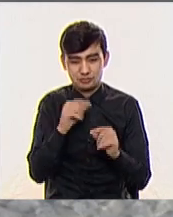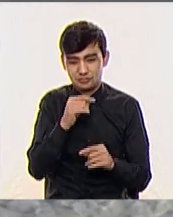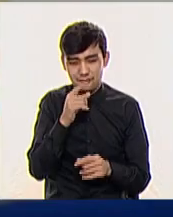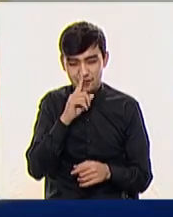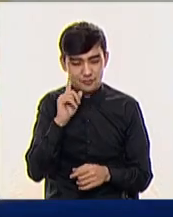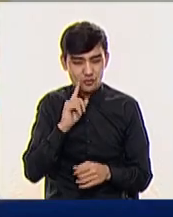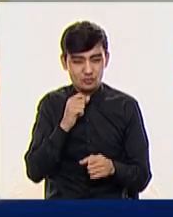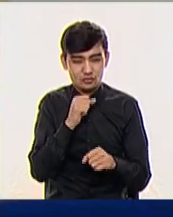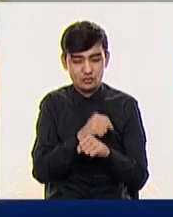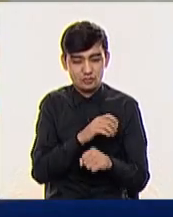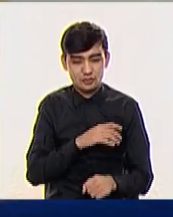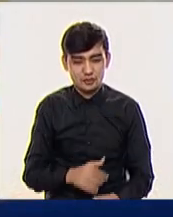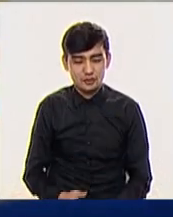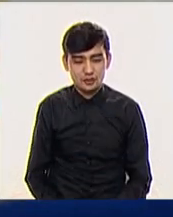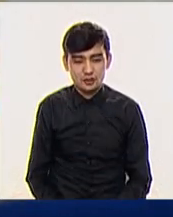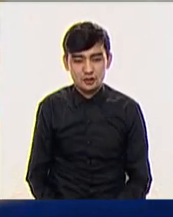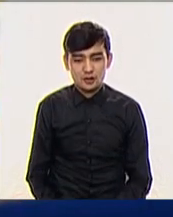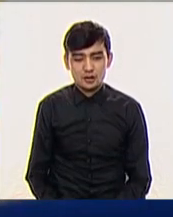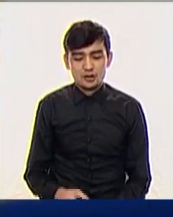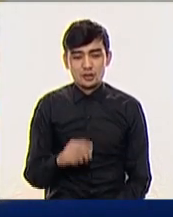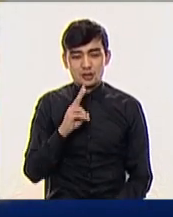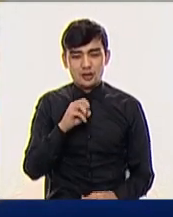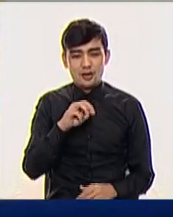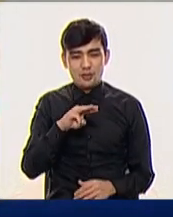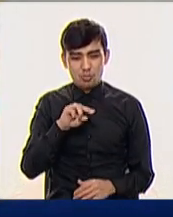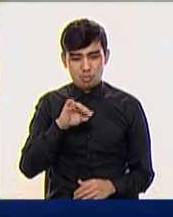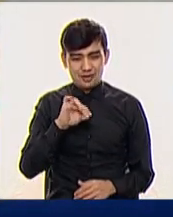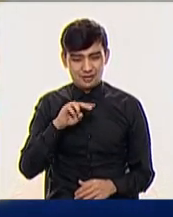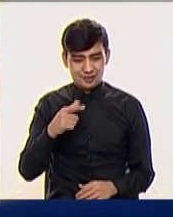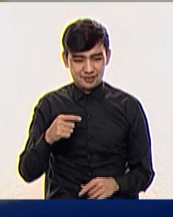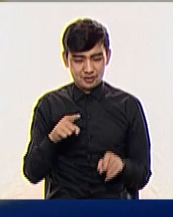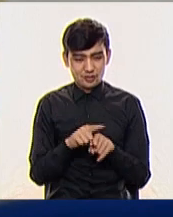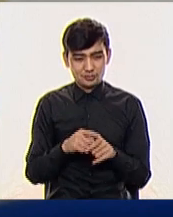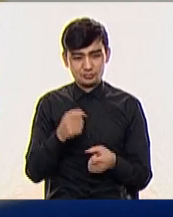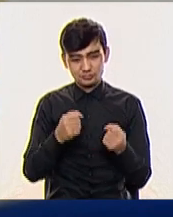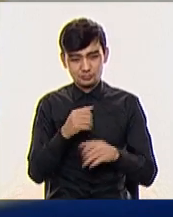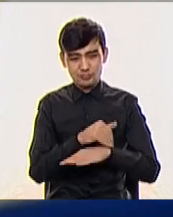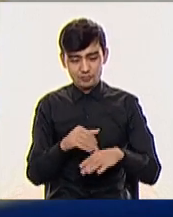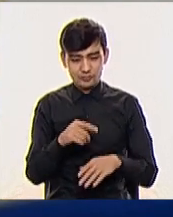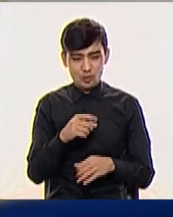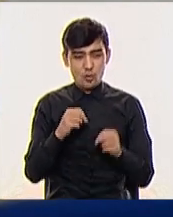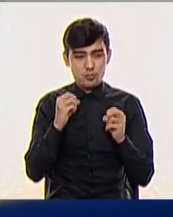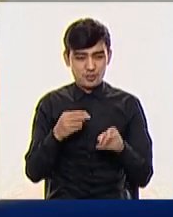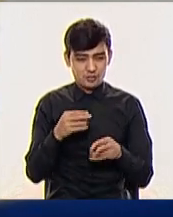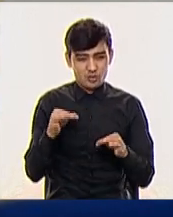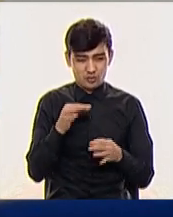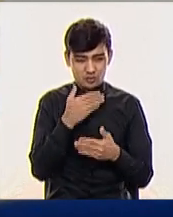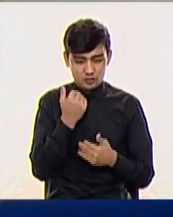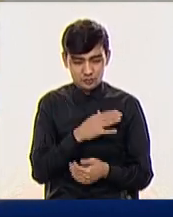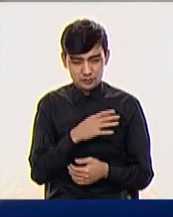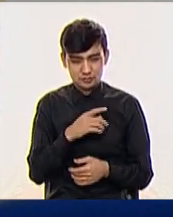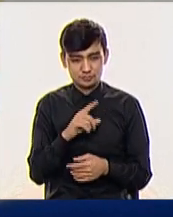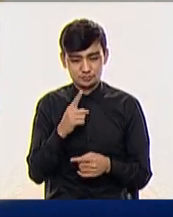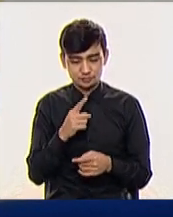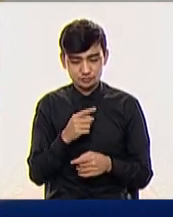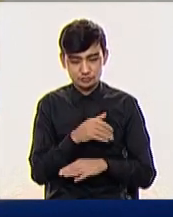тоқтатылған. Кемпингте ешқандай жолаушыларға қауіп болған жоқ. Себебі алдын ала